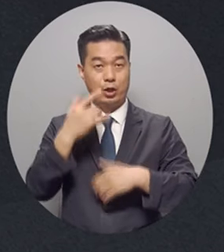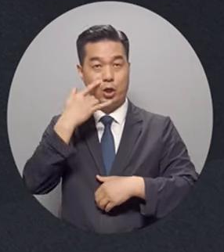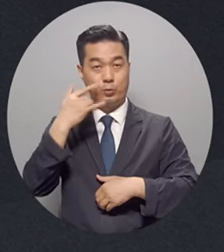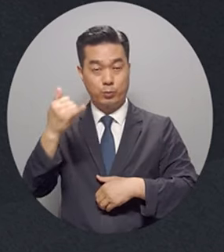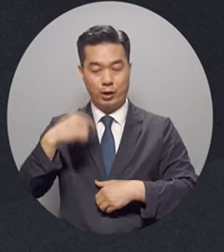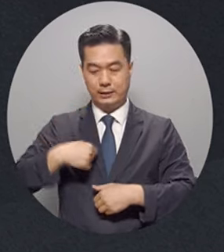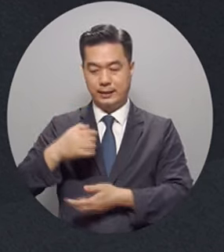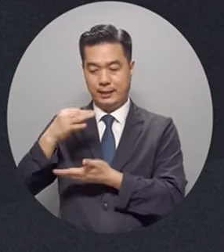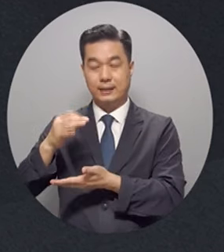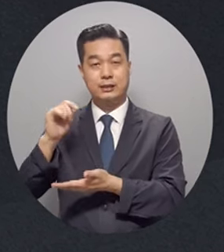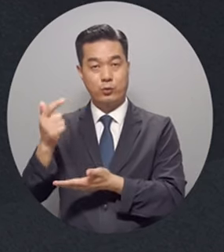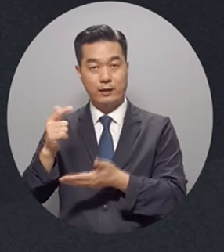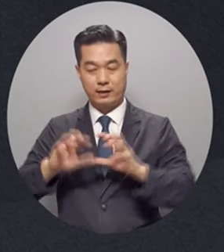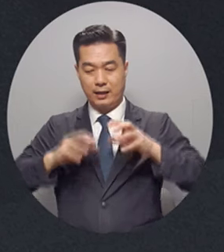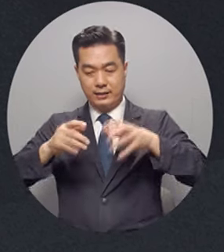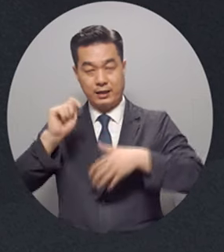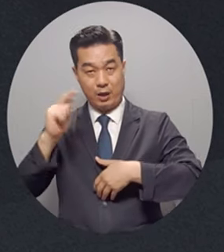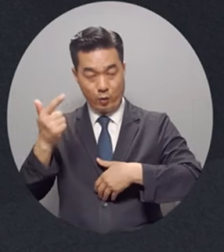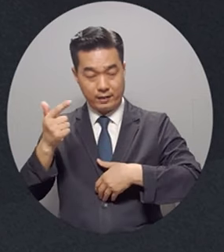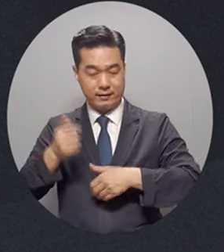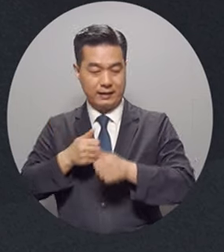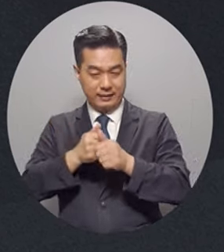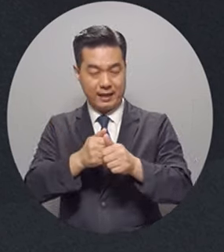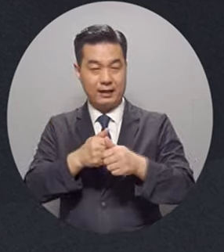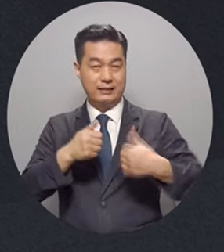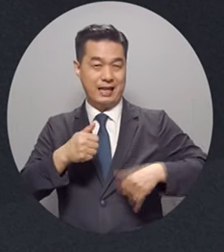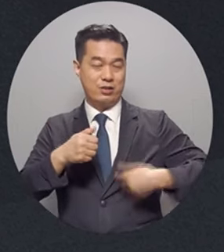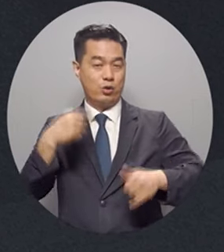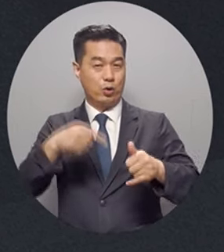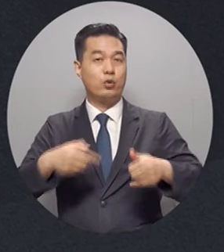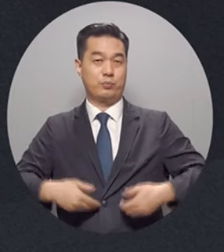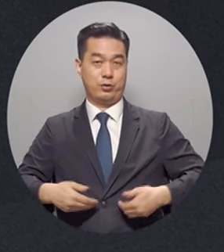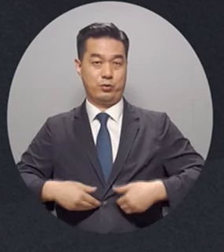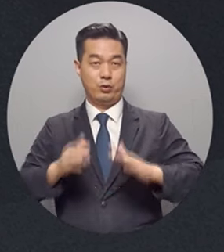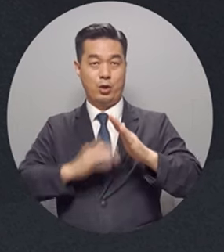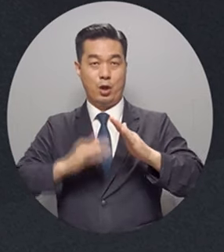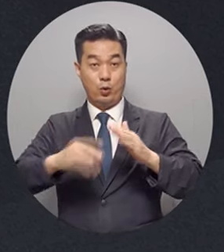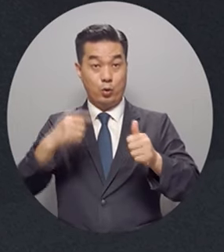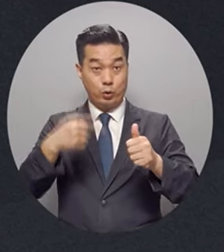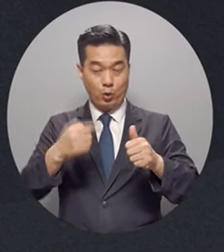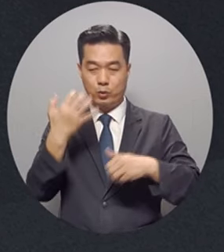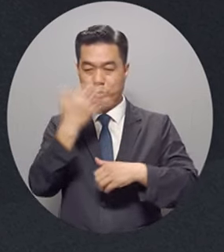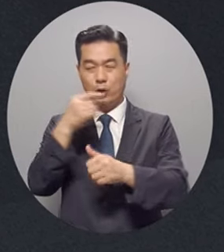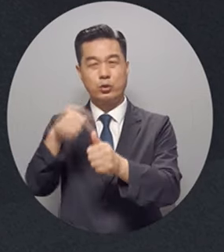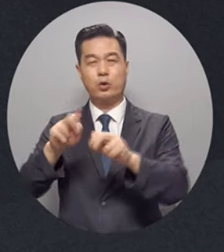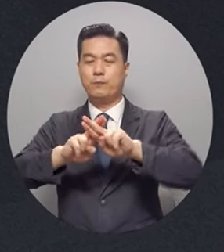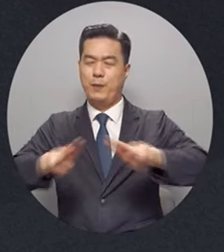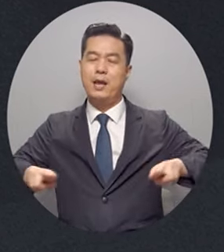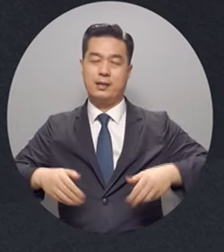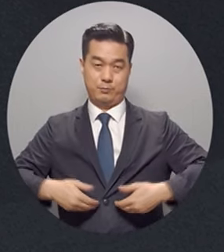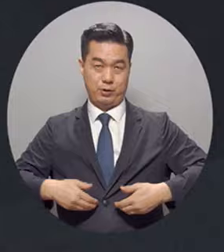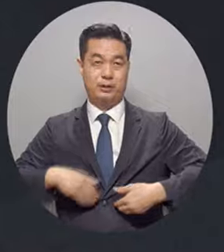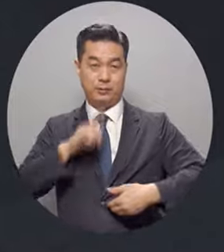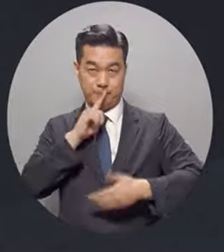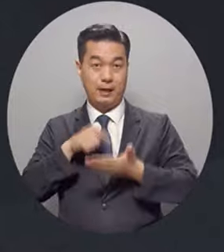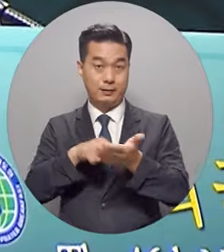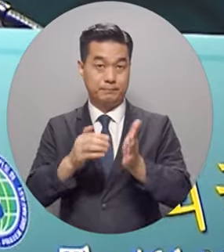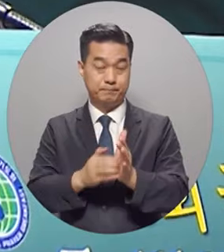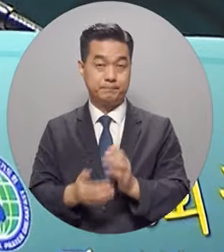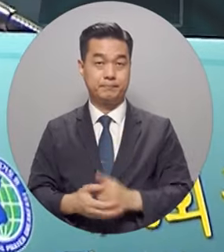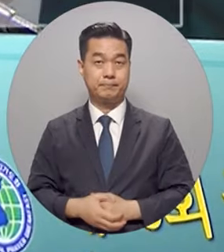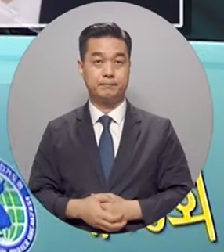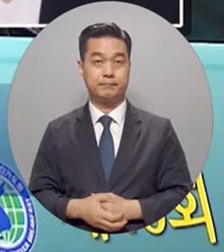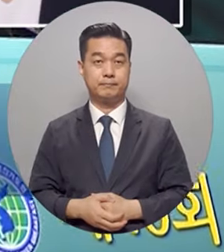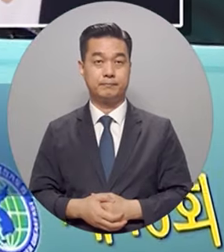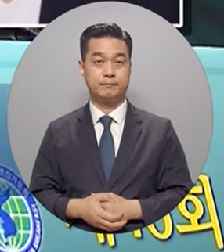가치관 가 세계관에 따라 자녀를 교육해야 한다며 공교육 내 성교육을 폐지해야 한다는 취지의 답을 내놓기도 했습니다